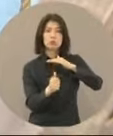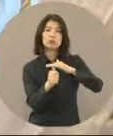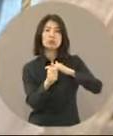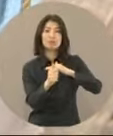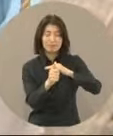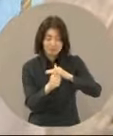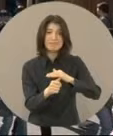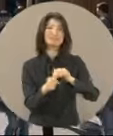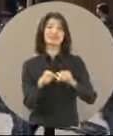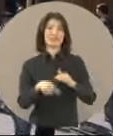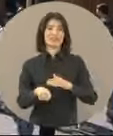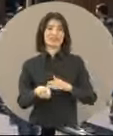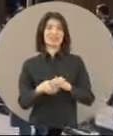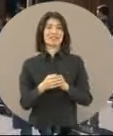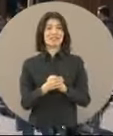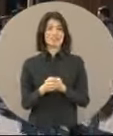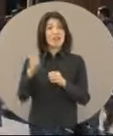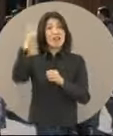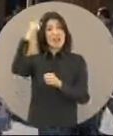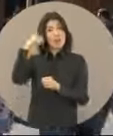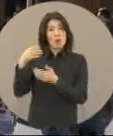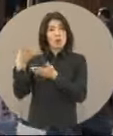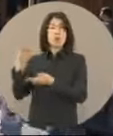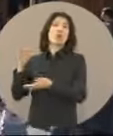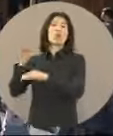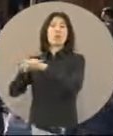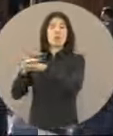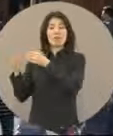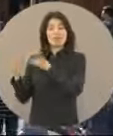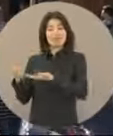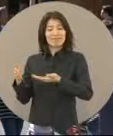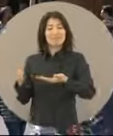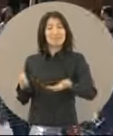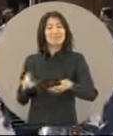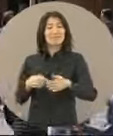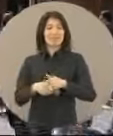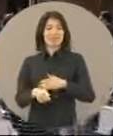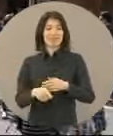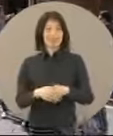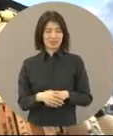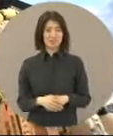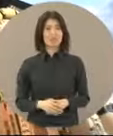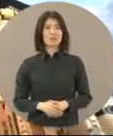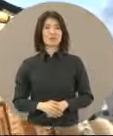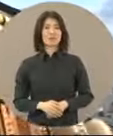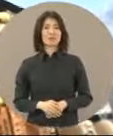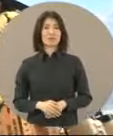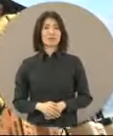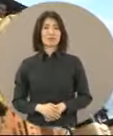江戸の様式などが受け継がれて発展したのが川越祭りの山車の特徴です。